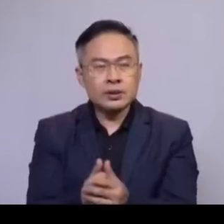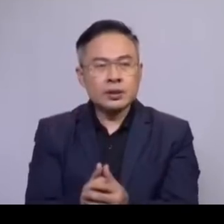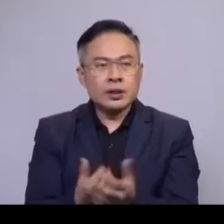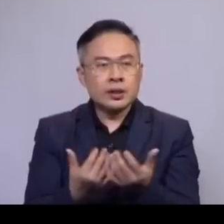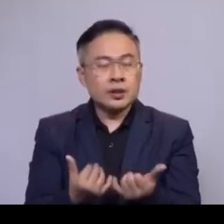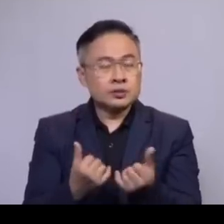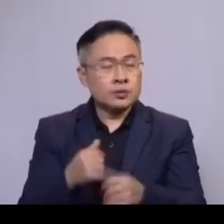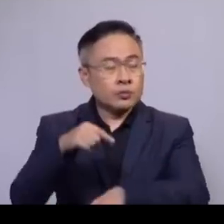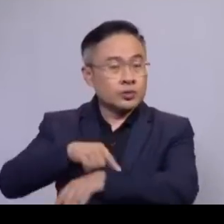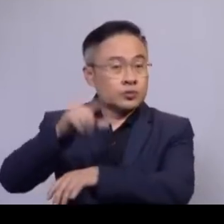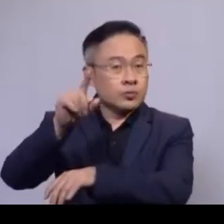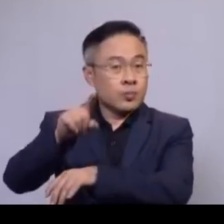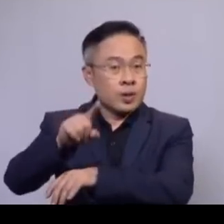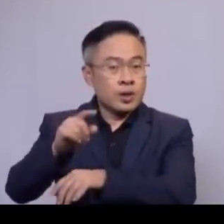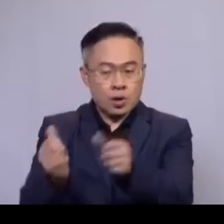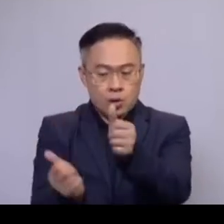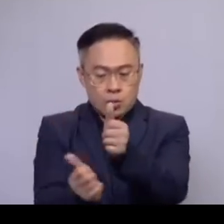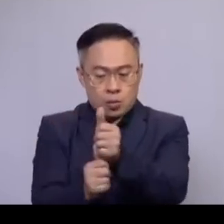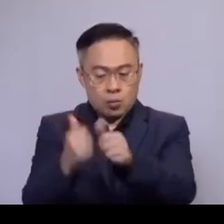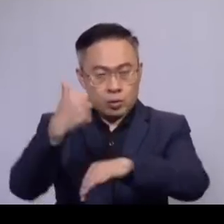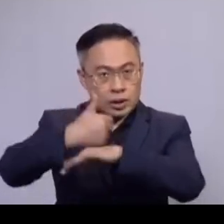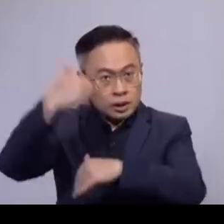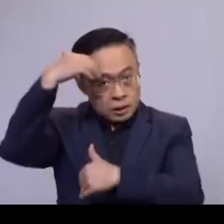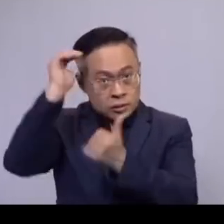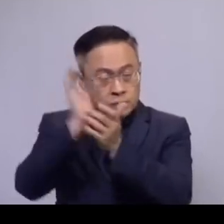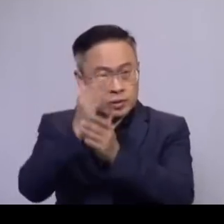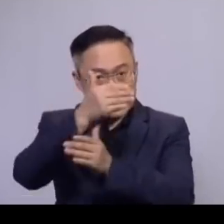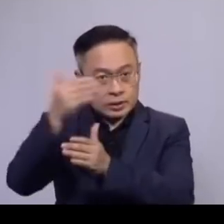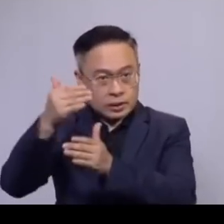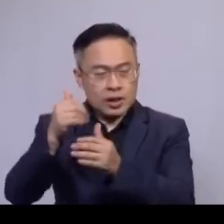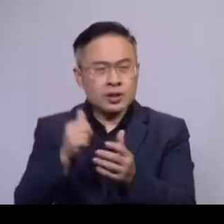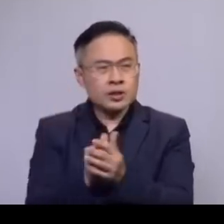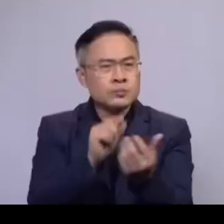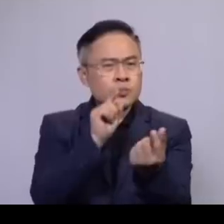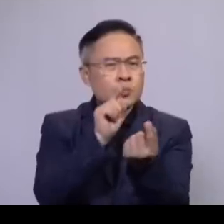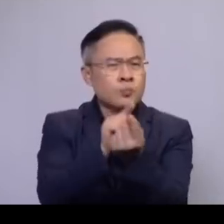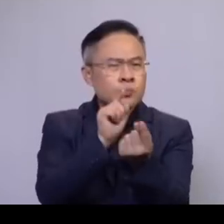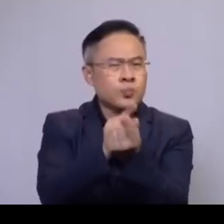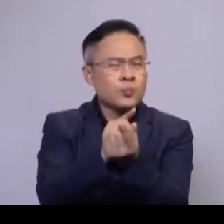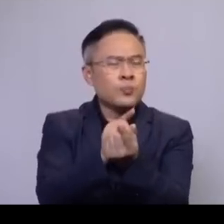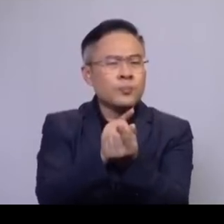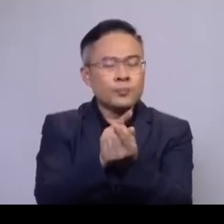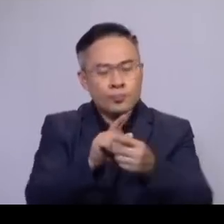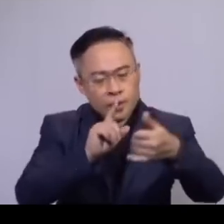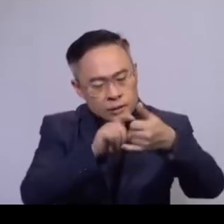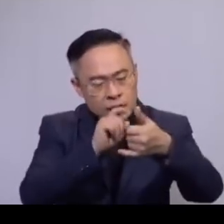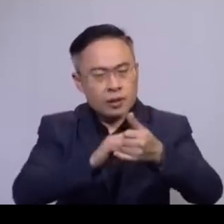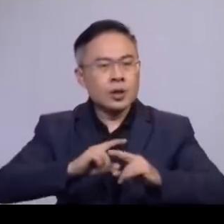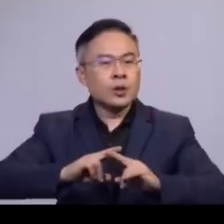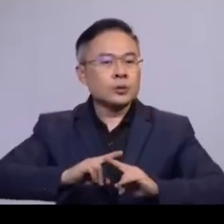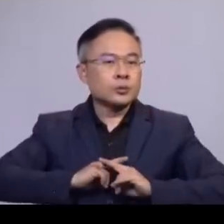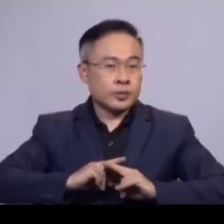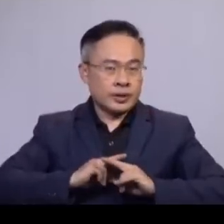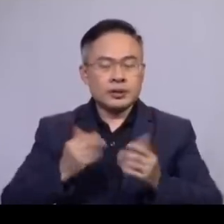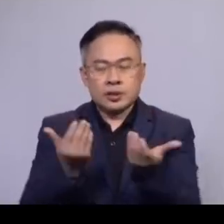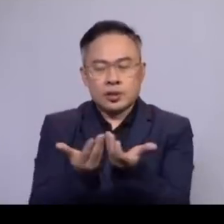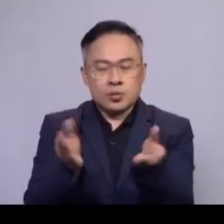นี้นะครับพลตำรวจเอกสุรเชษฐ์หักพานรองผบ.ตร.ก็จะเดินทางมาสอบปากคำผู้รอดชีวิตรวมถึงญ